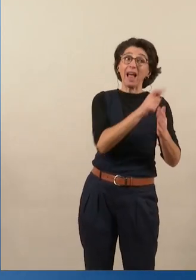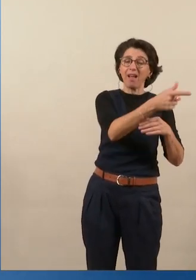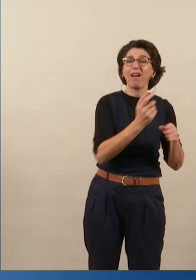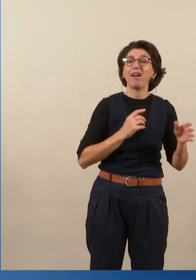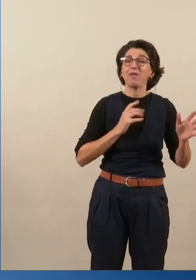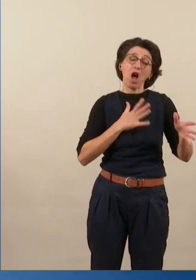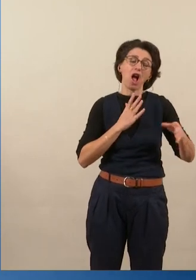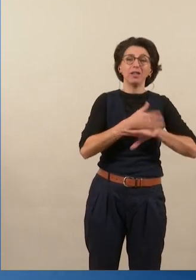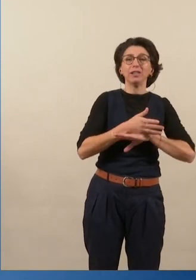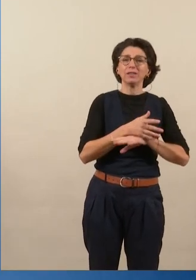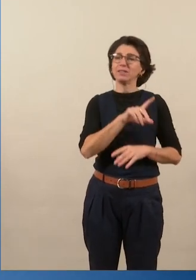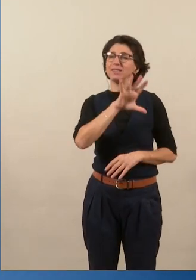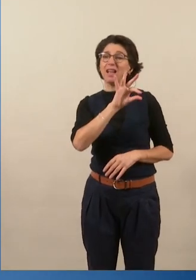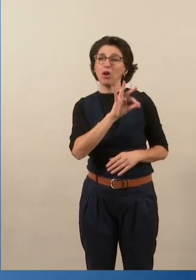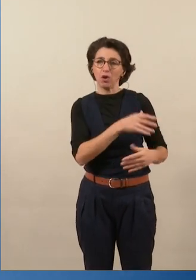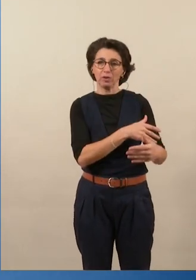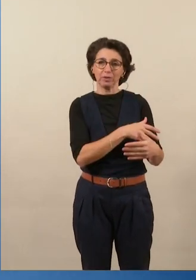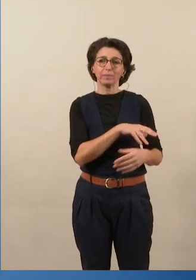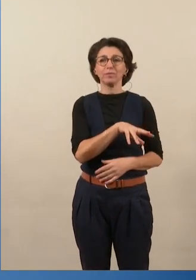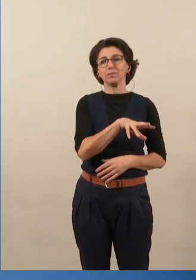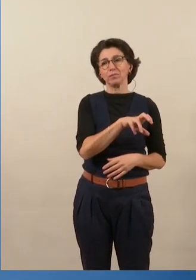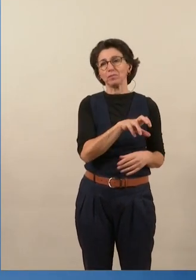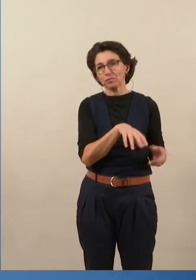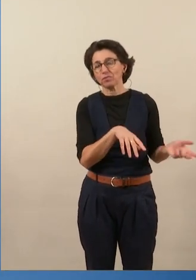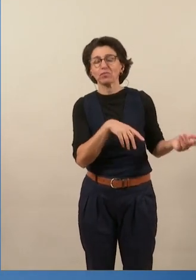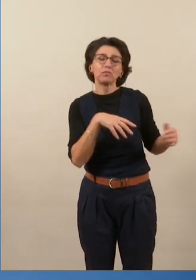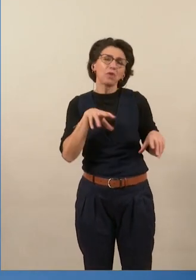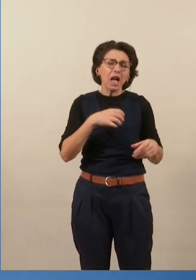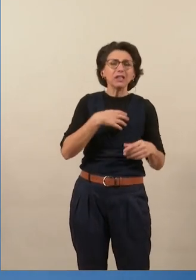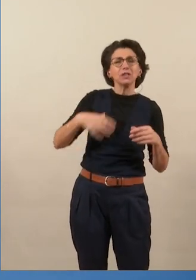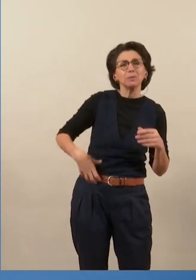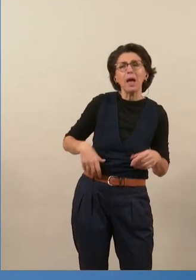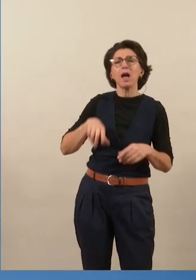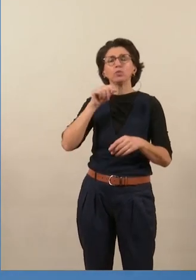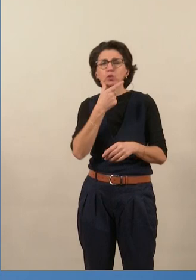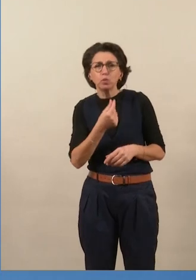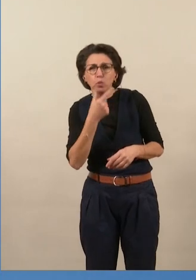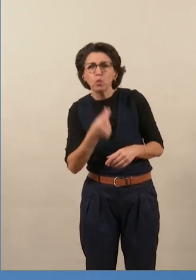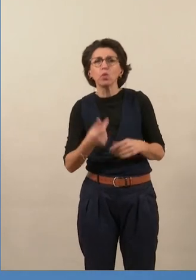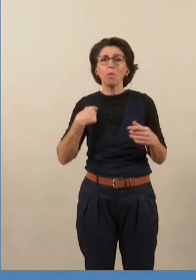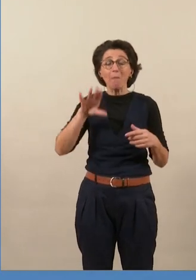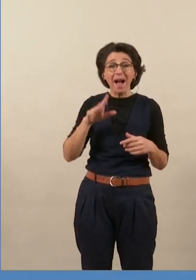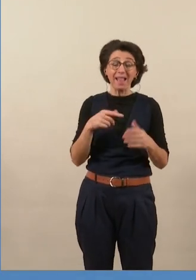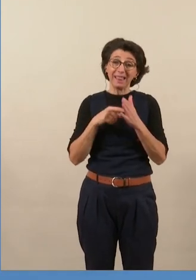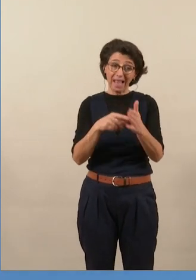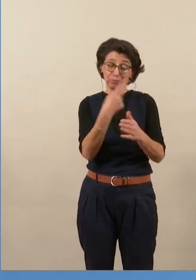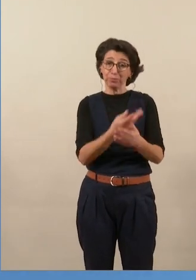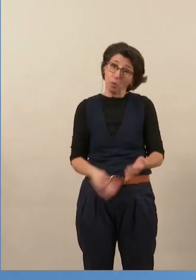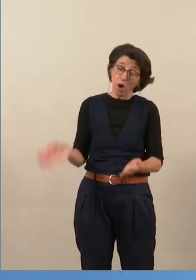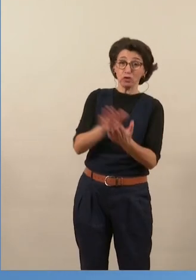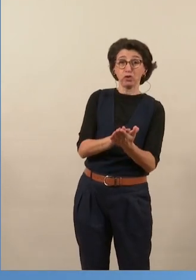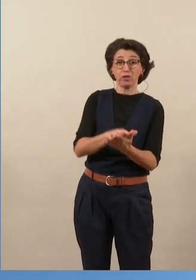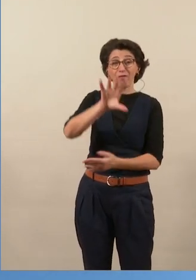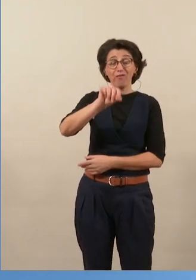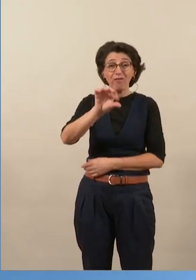municipalités à celle de Michel desto mais c'est bien la vôtre qui aura augmenté de 20% la dette